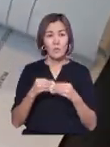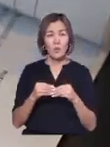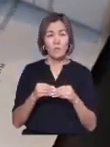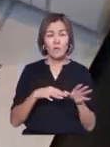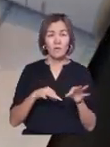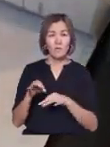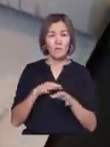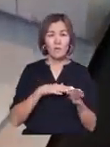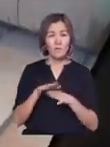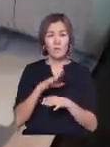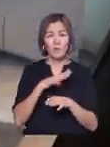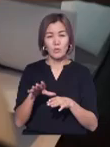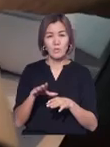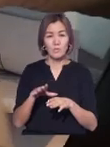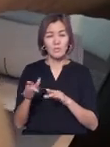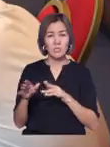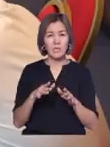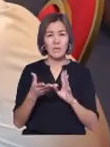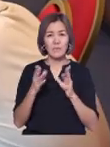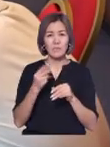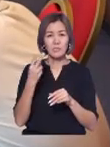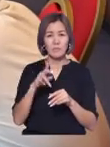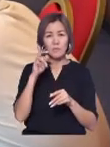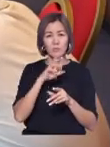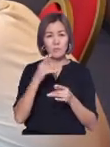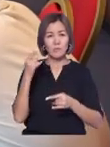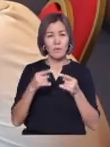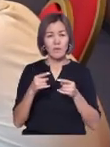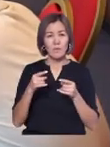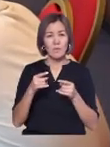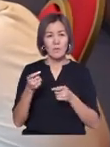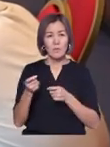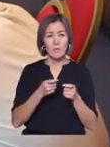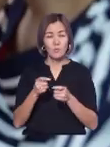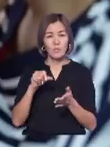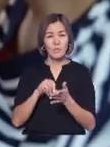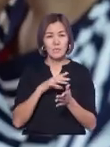жобалар толығымен орындалмай қалады. Ал шараға бас аяғы 20-ға жуық бақ өкілі қатысқан.